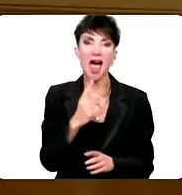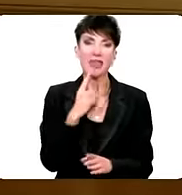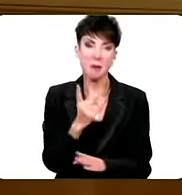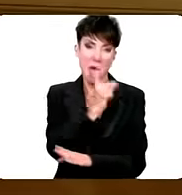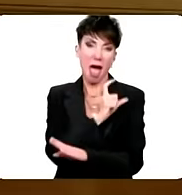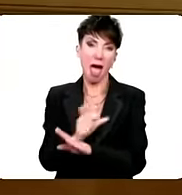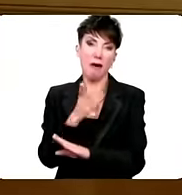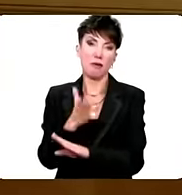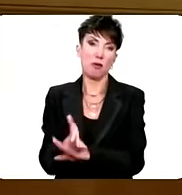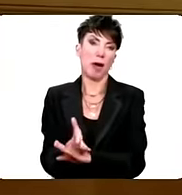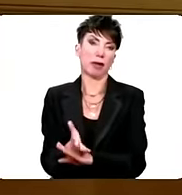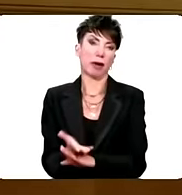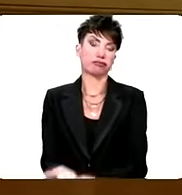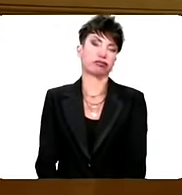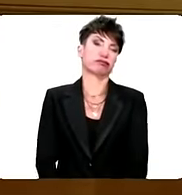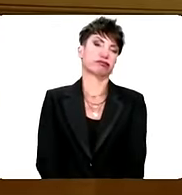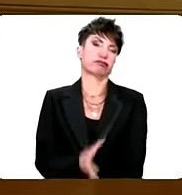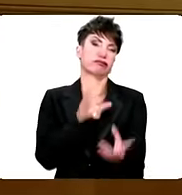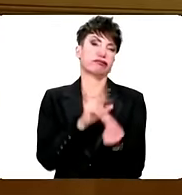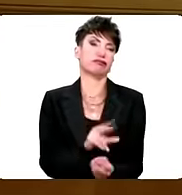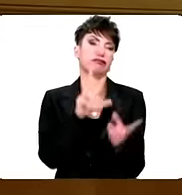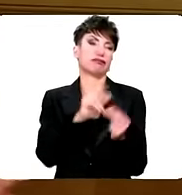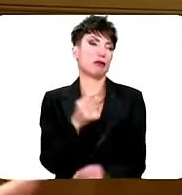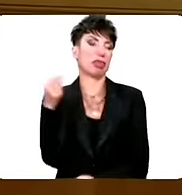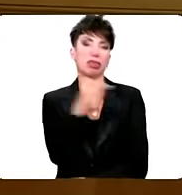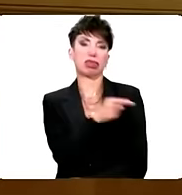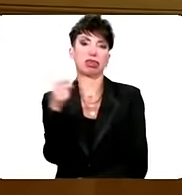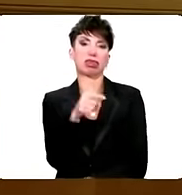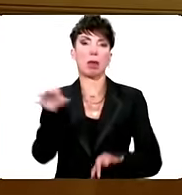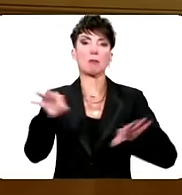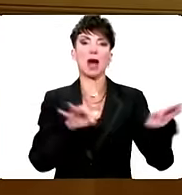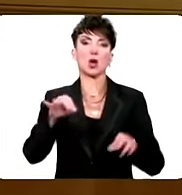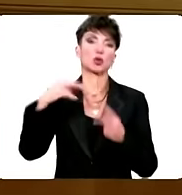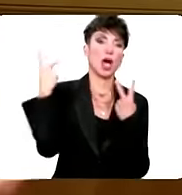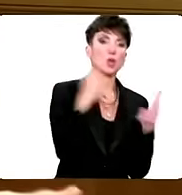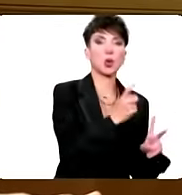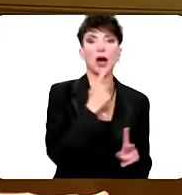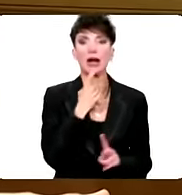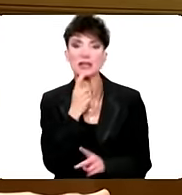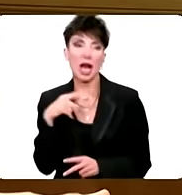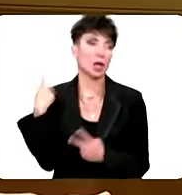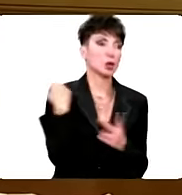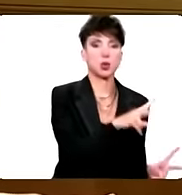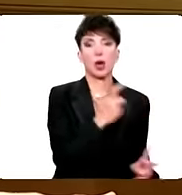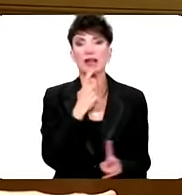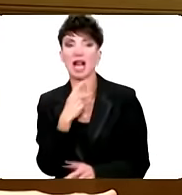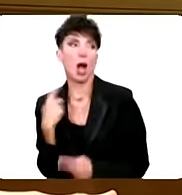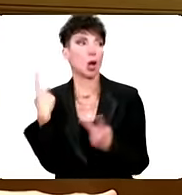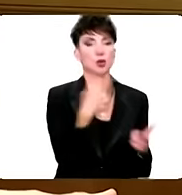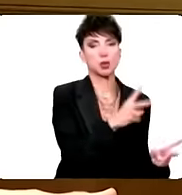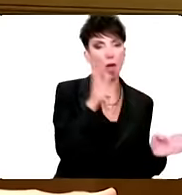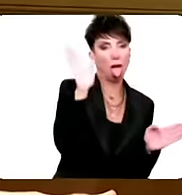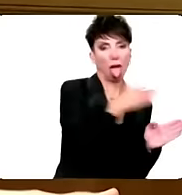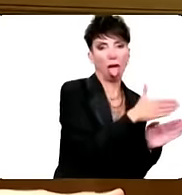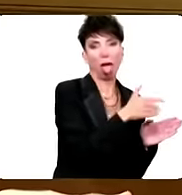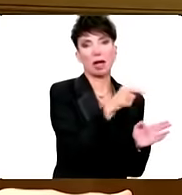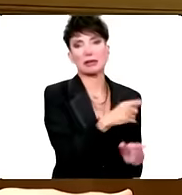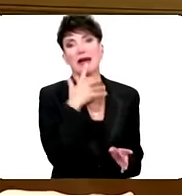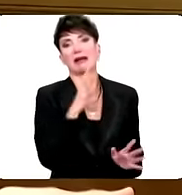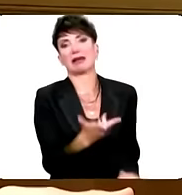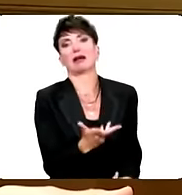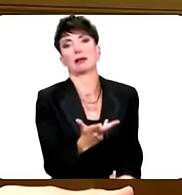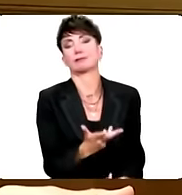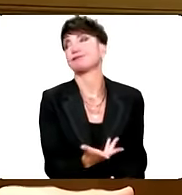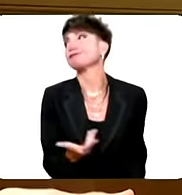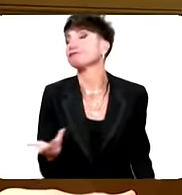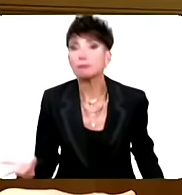ανοίξαμε εμείς αυτή τη συζήτηση, κύριε Σόιτερ. Πραγματικά δεν την ανοίξαμε εμείς, ούτε επιδίωξα εγώ να τη συντηρήσω. Με την έννοια ότι αν ο κ. Κασελάκης είχε δώσει το πόθεν